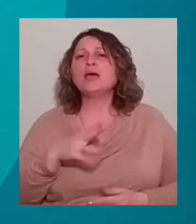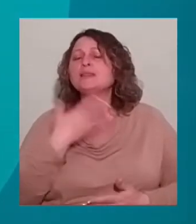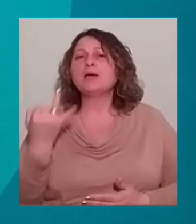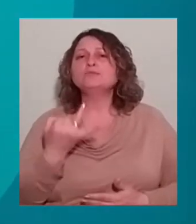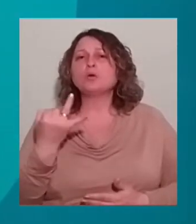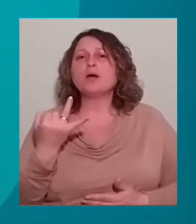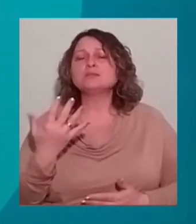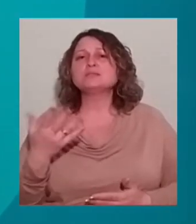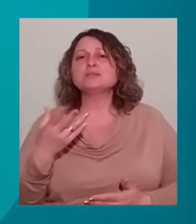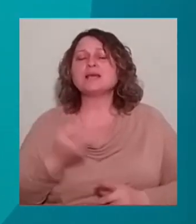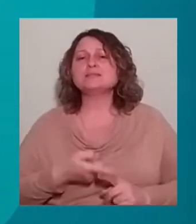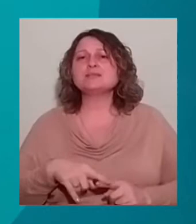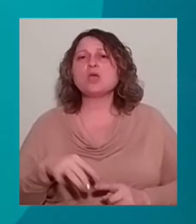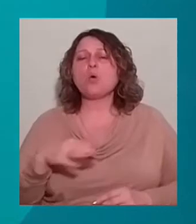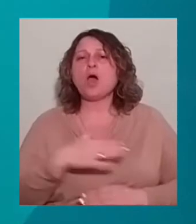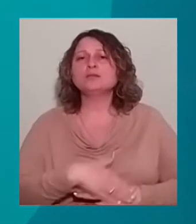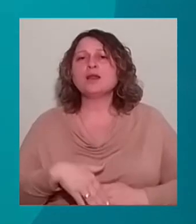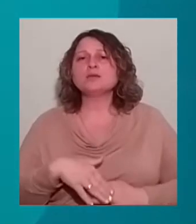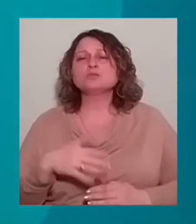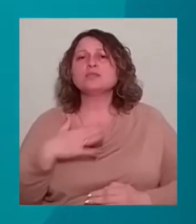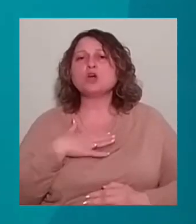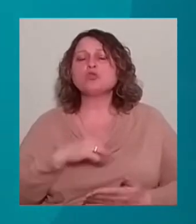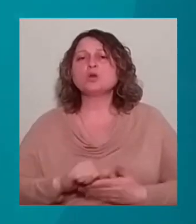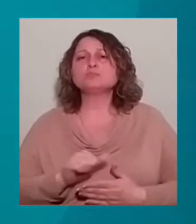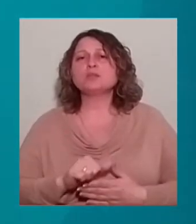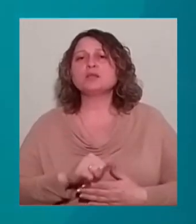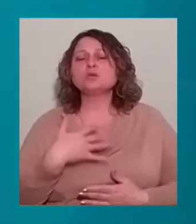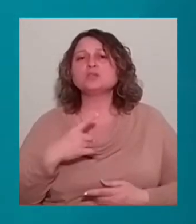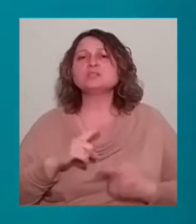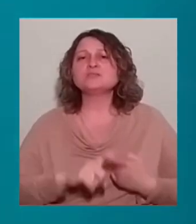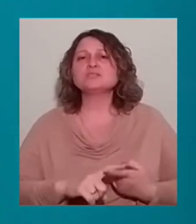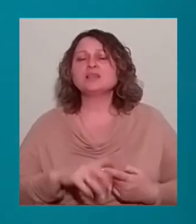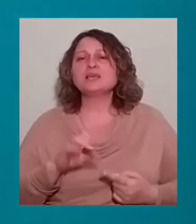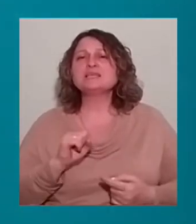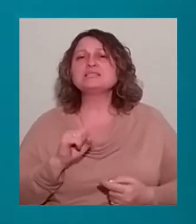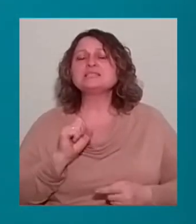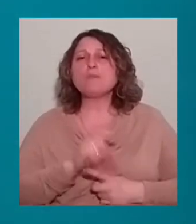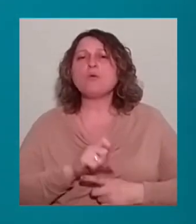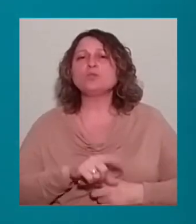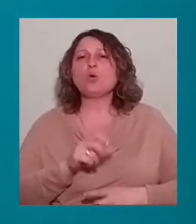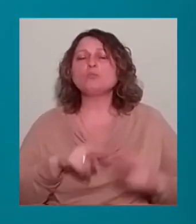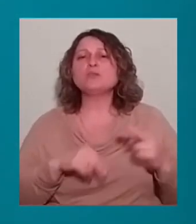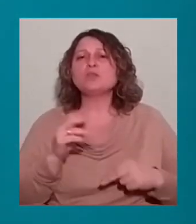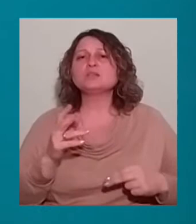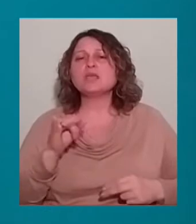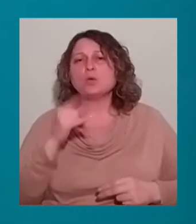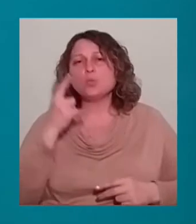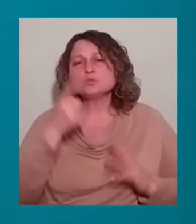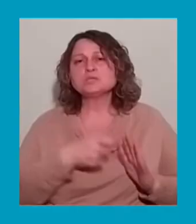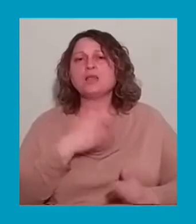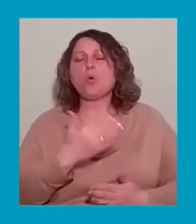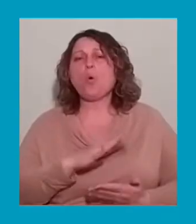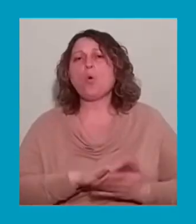цією адресою. Наразі наші кореспонденти намагаються зв'язатися із замовником будівництва, аби дізнатися його позицію стосовно